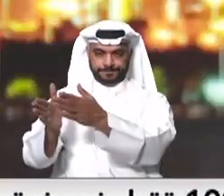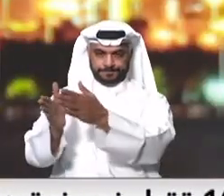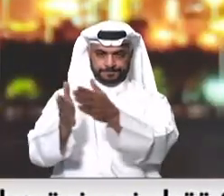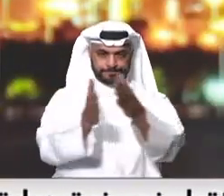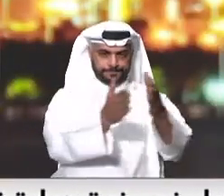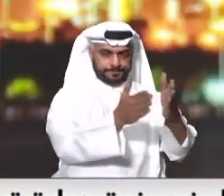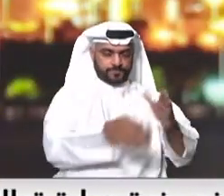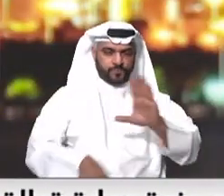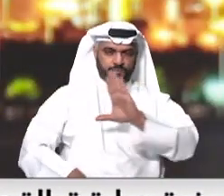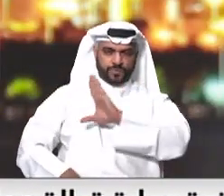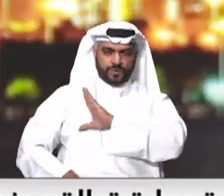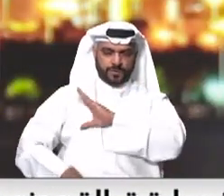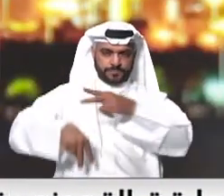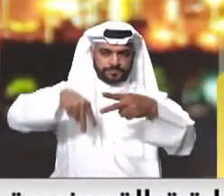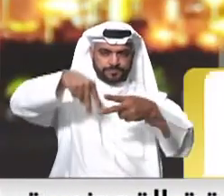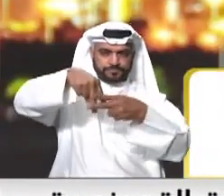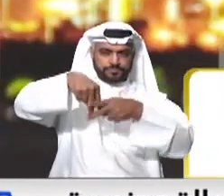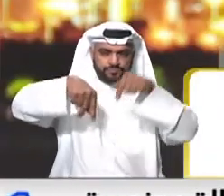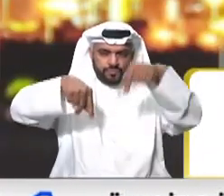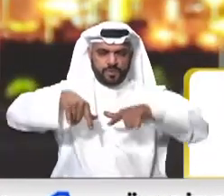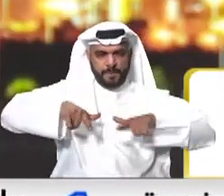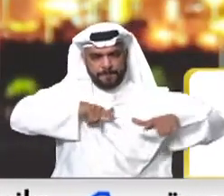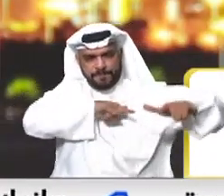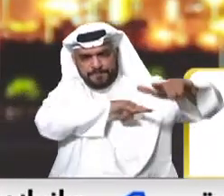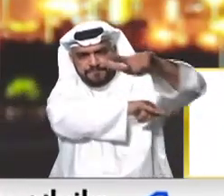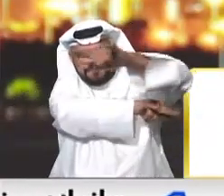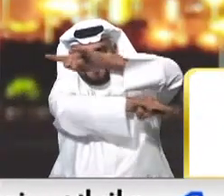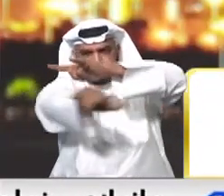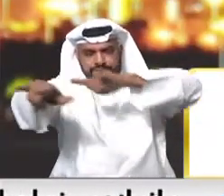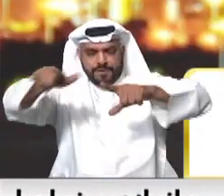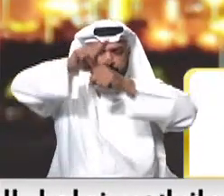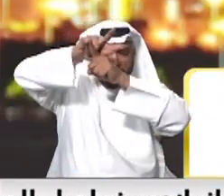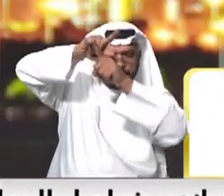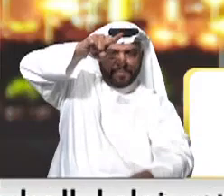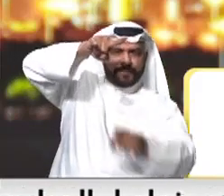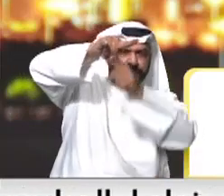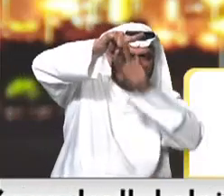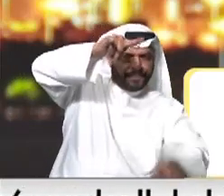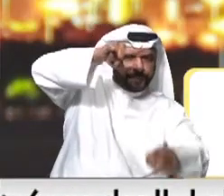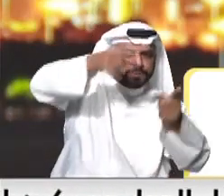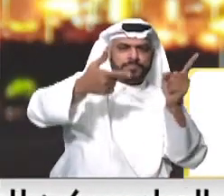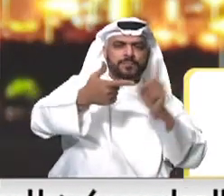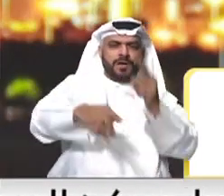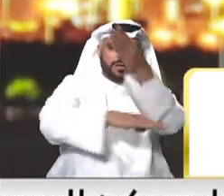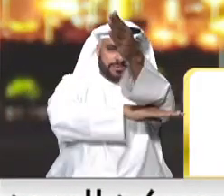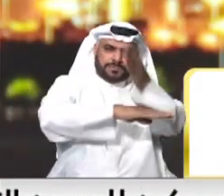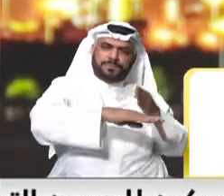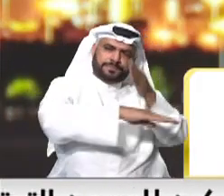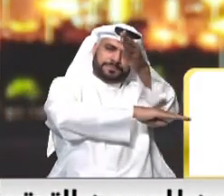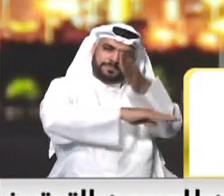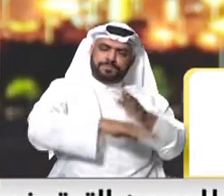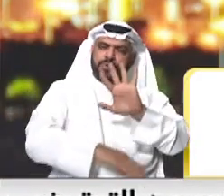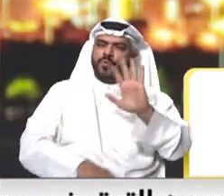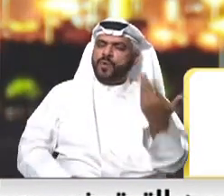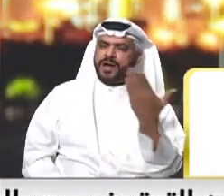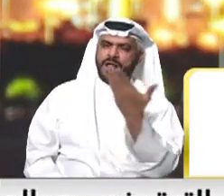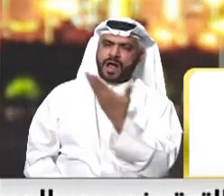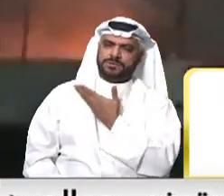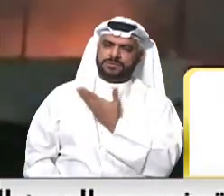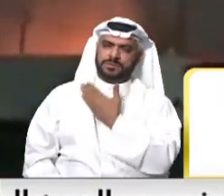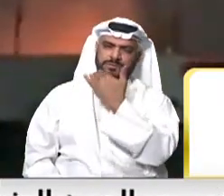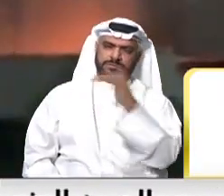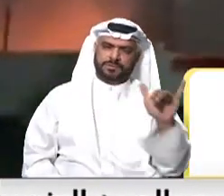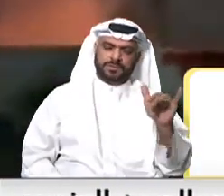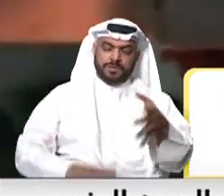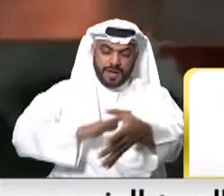شنت قوات الاحتلال الإسرائيلي اليوم قصفا جويا ومدفعيا على وسط وجنوب غزة، فيما انتشلت جثامين